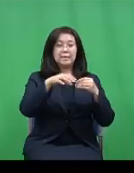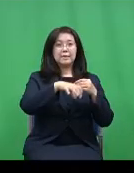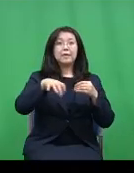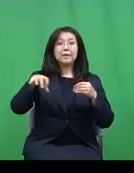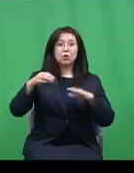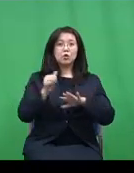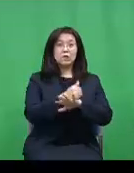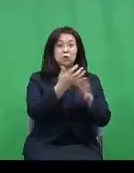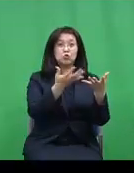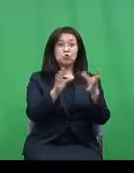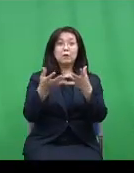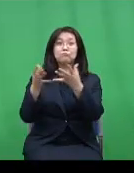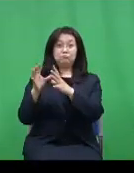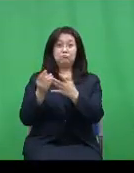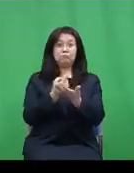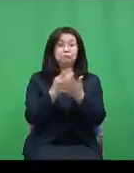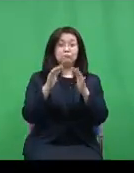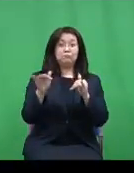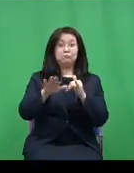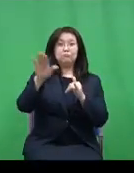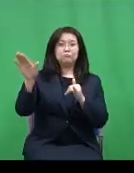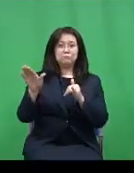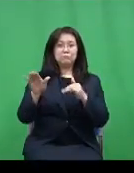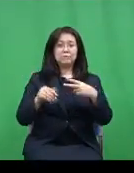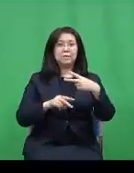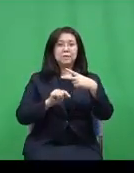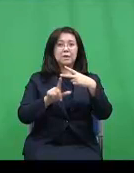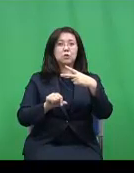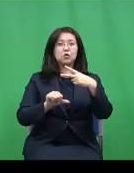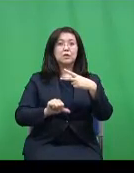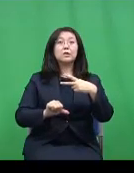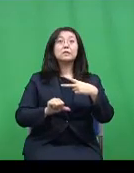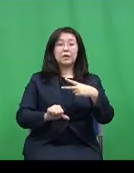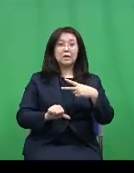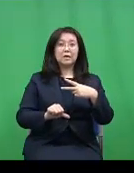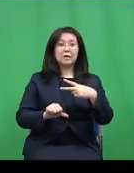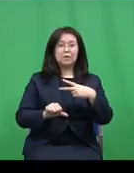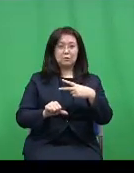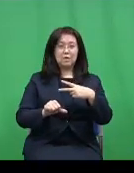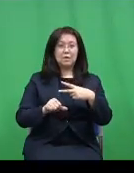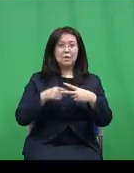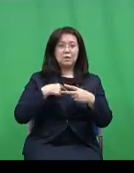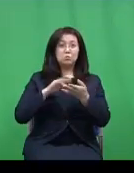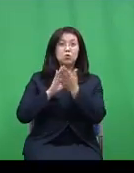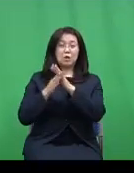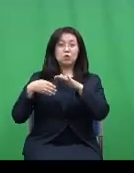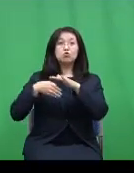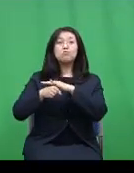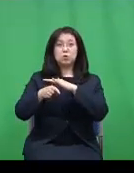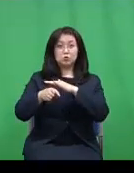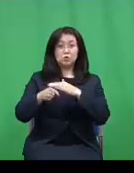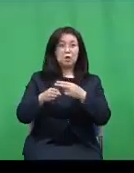2月5日頃にはもう各県から出発して、富山の方へ、富山県に向かうということになります